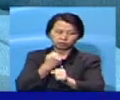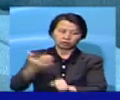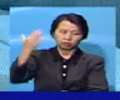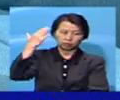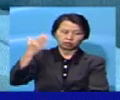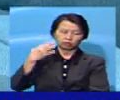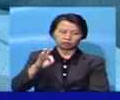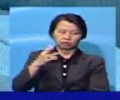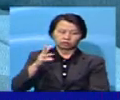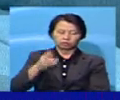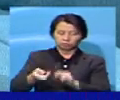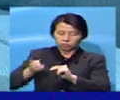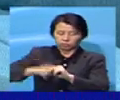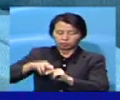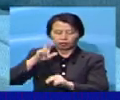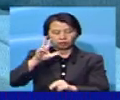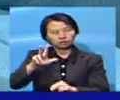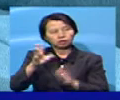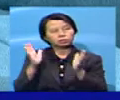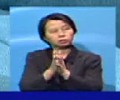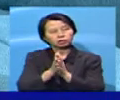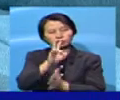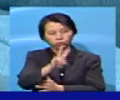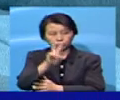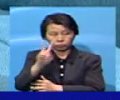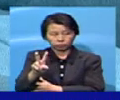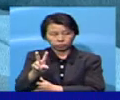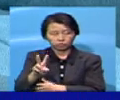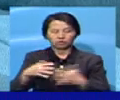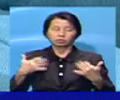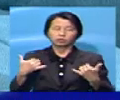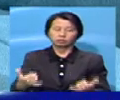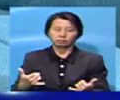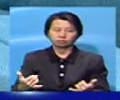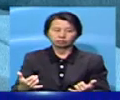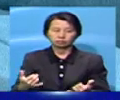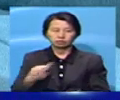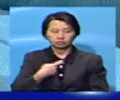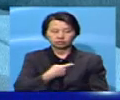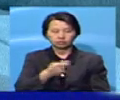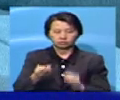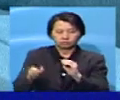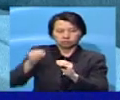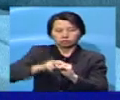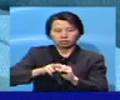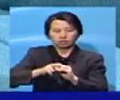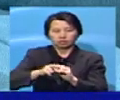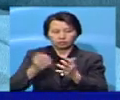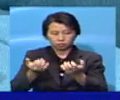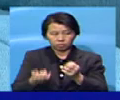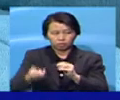19 tambah 3 jadi 22 ya sekarang ni jadi kita tambah nak